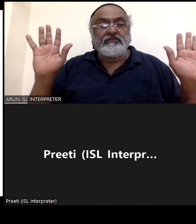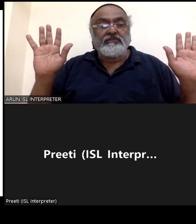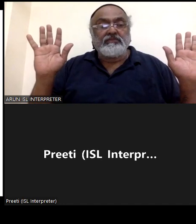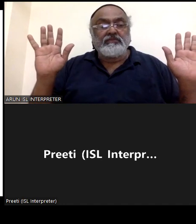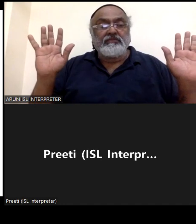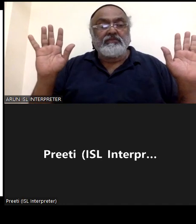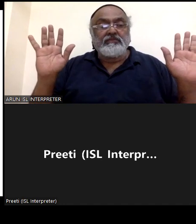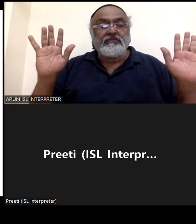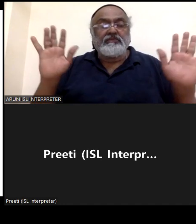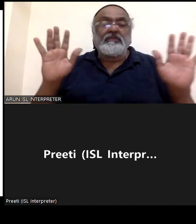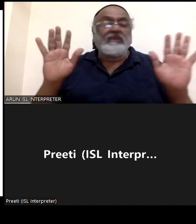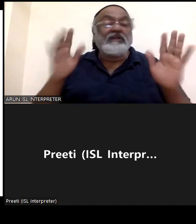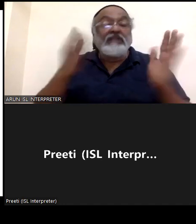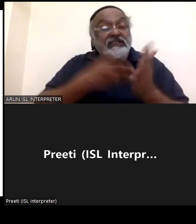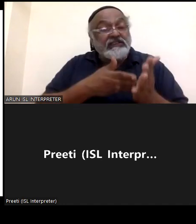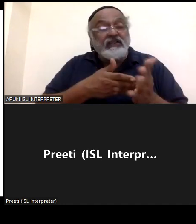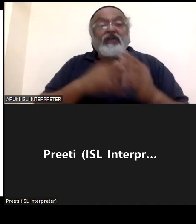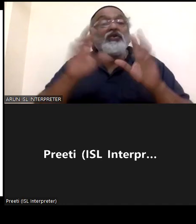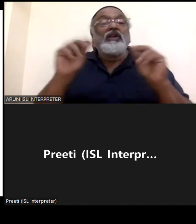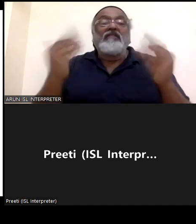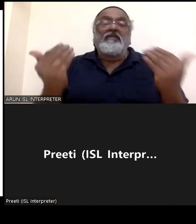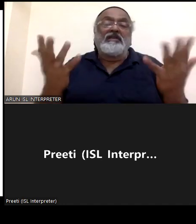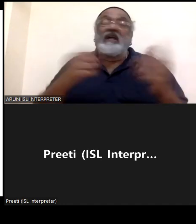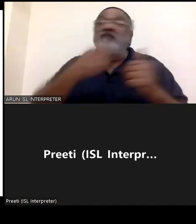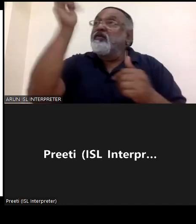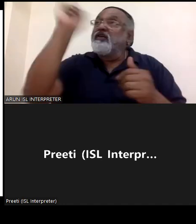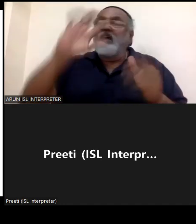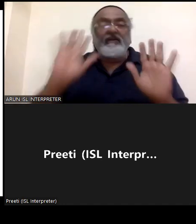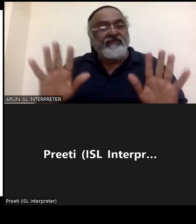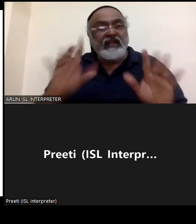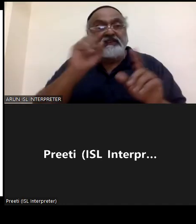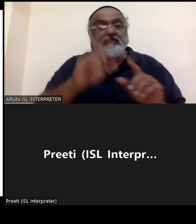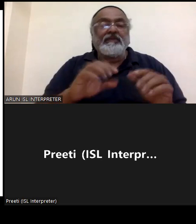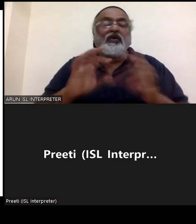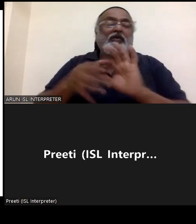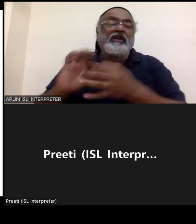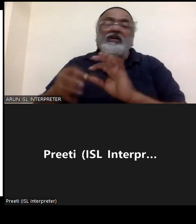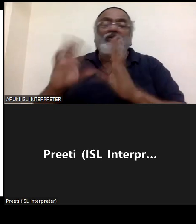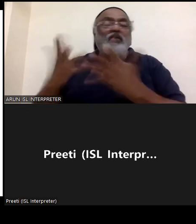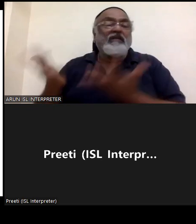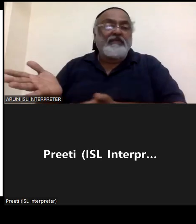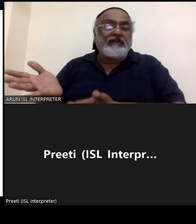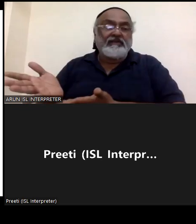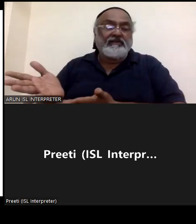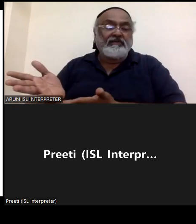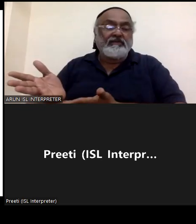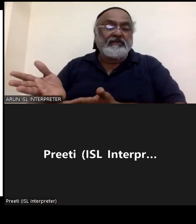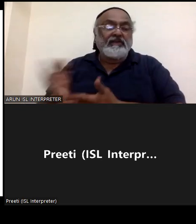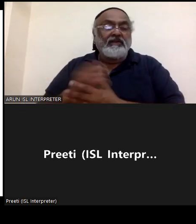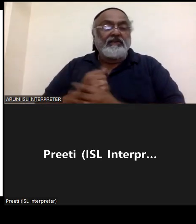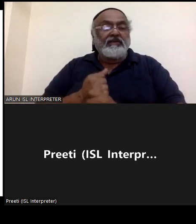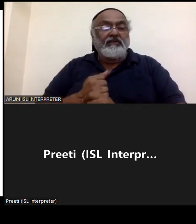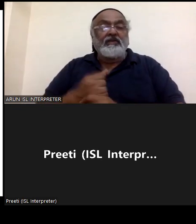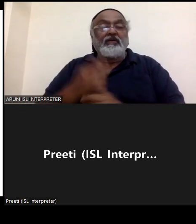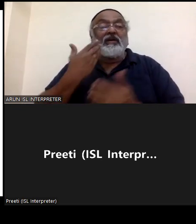नियमावली नहीं है। देन व्हेन वी टॉक अबाउट दिस इनिशिएटिव ऑफ